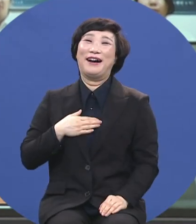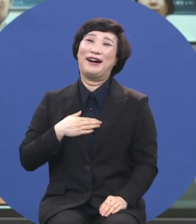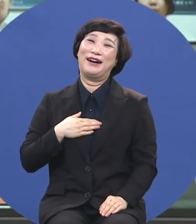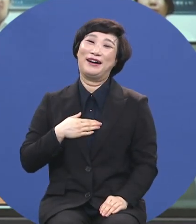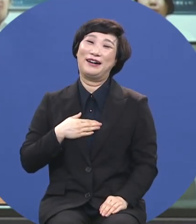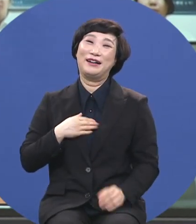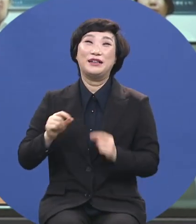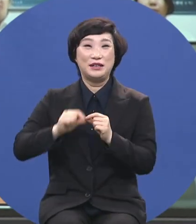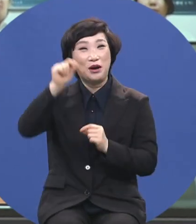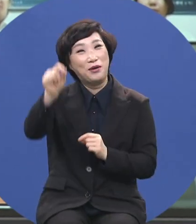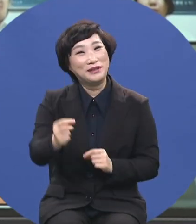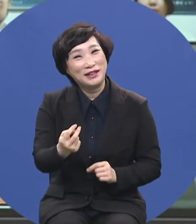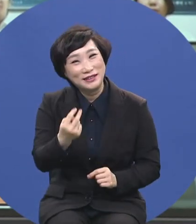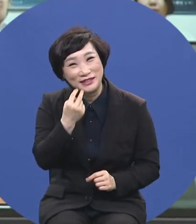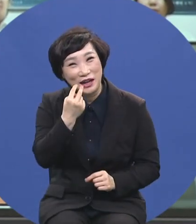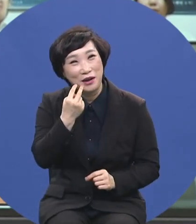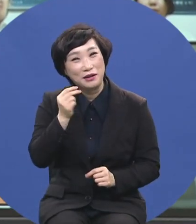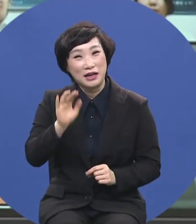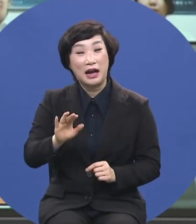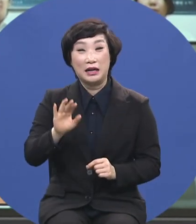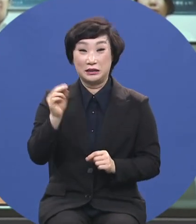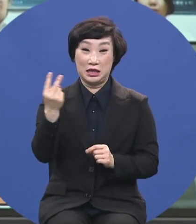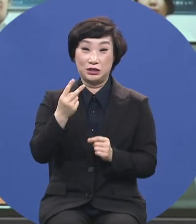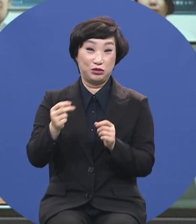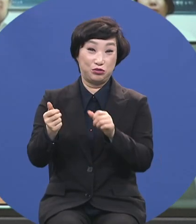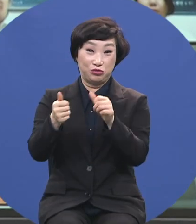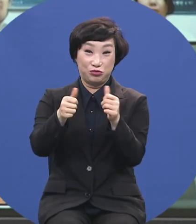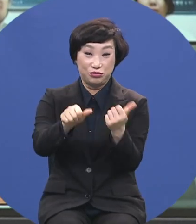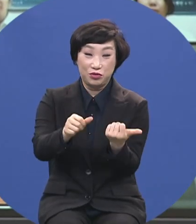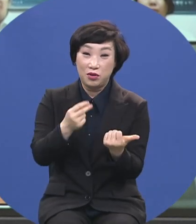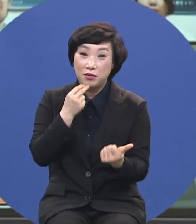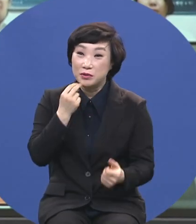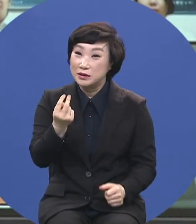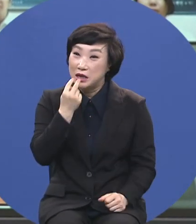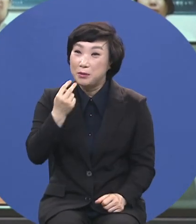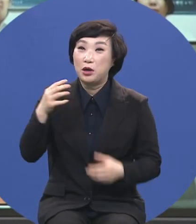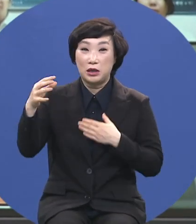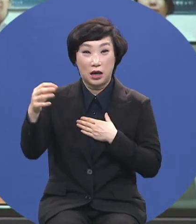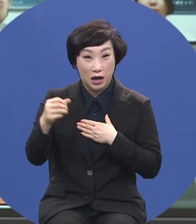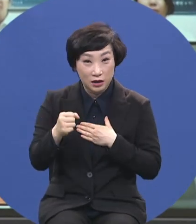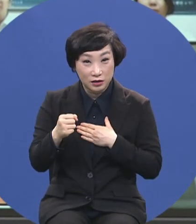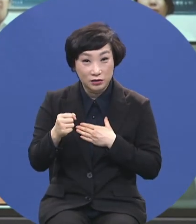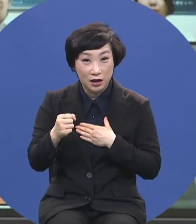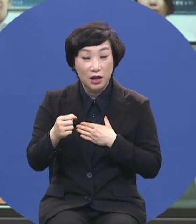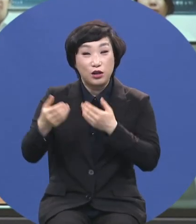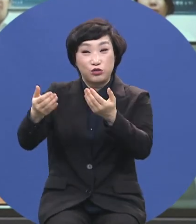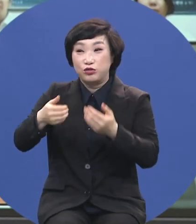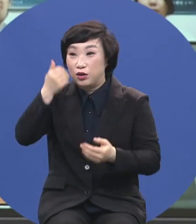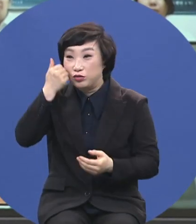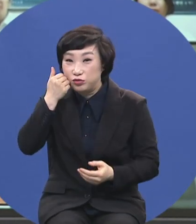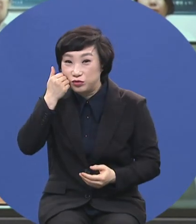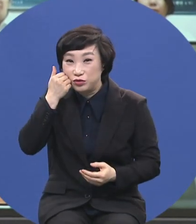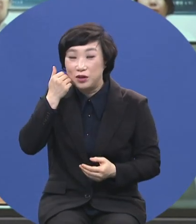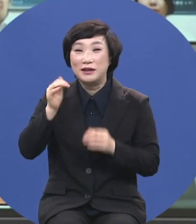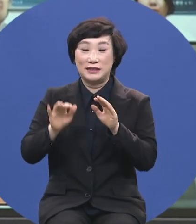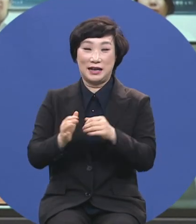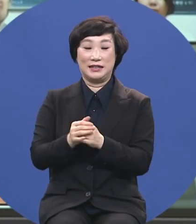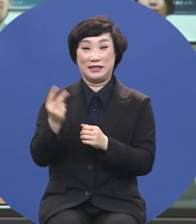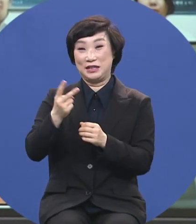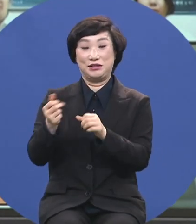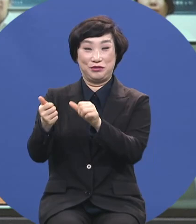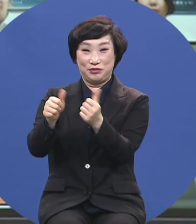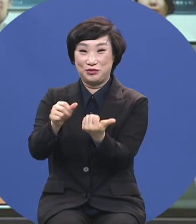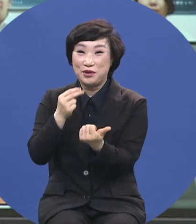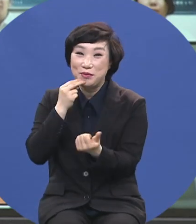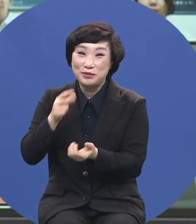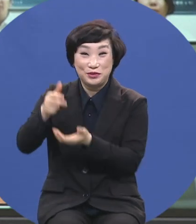영생, 다시 죽지 않는 생명을 얻었다. 누가 주셨느냐? 다시 죽지